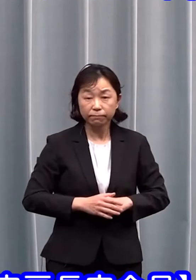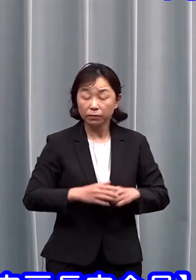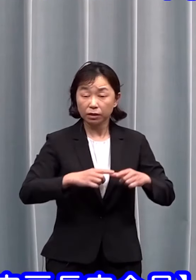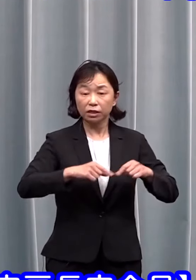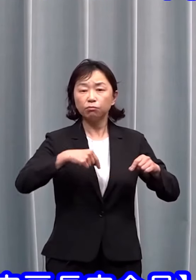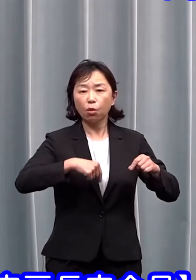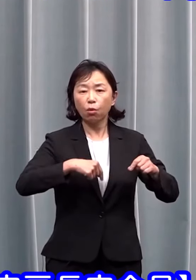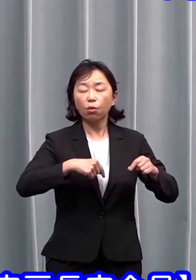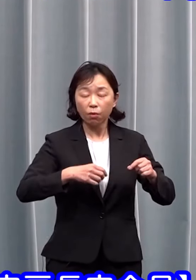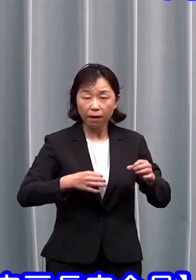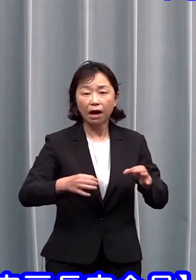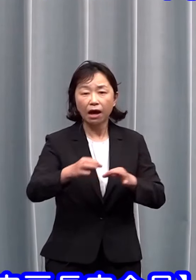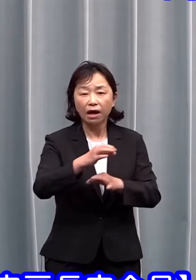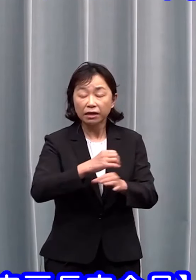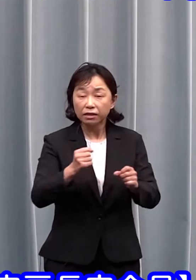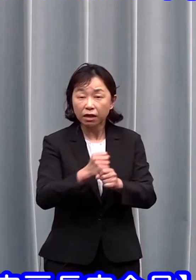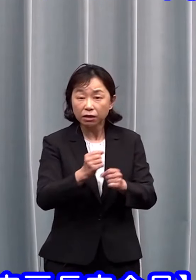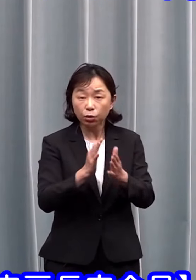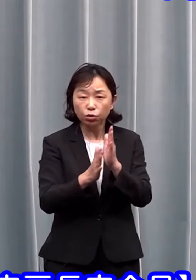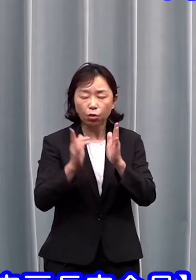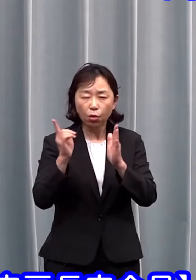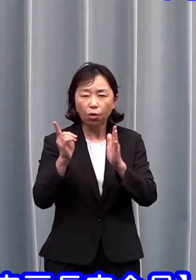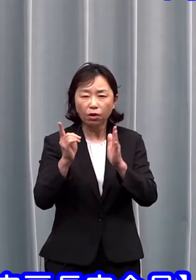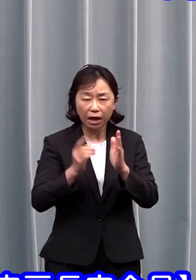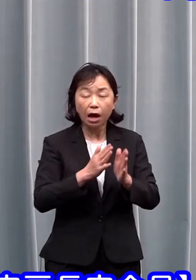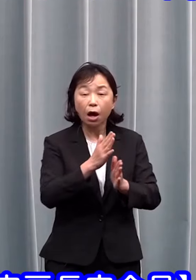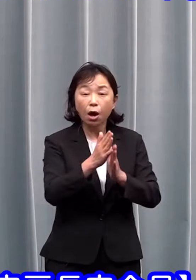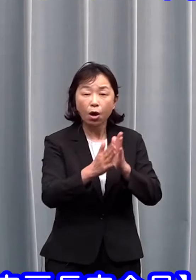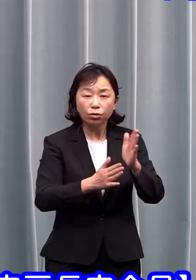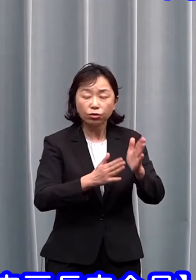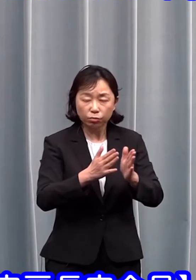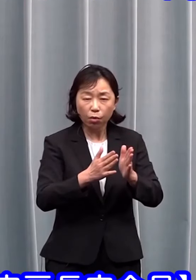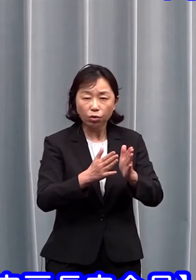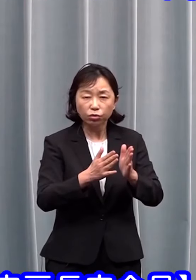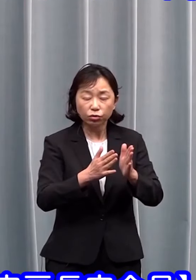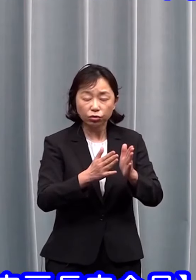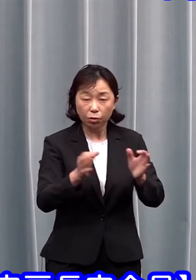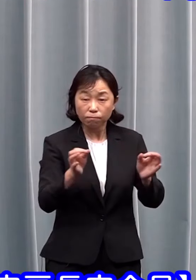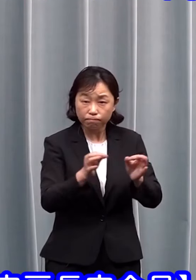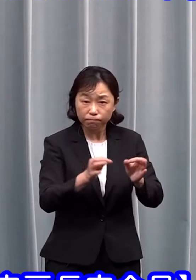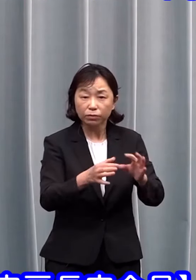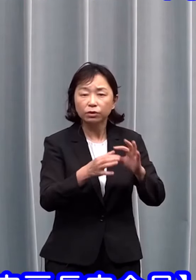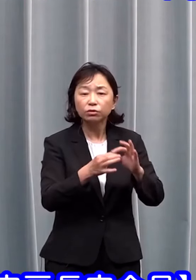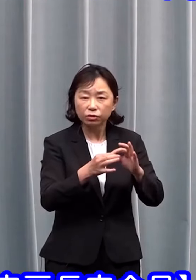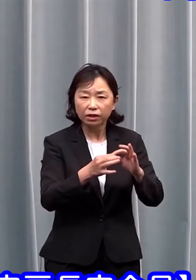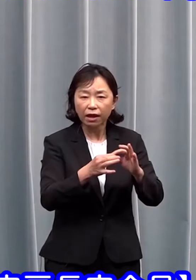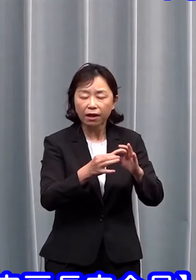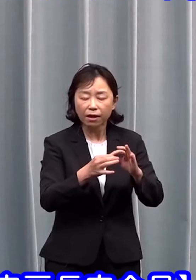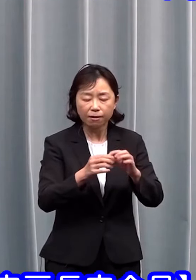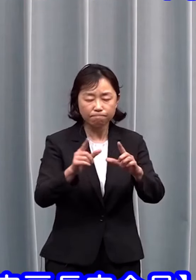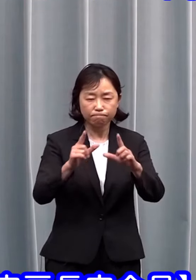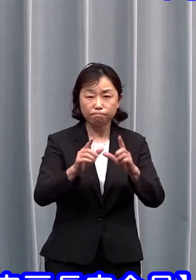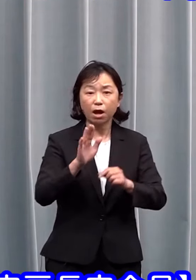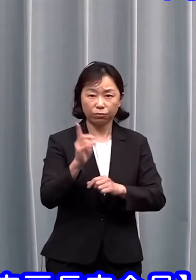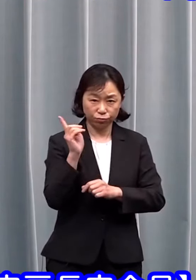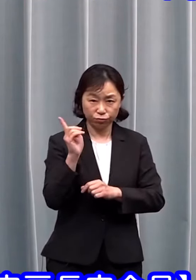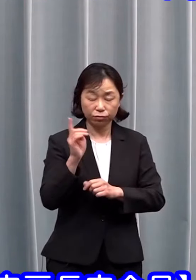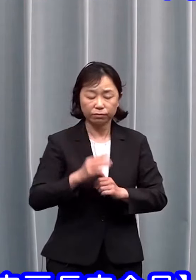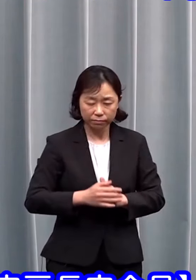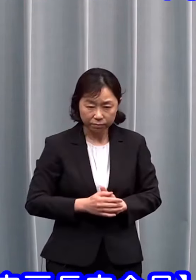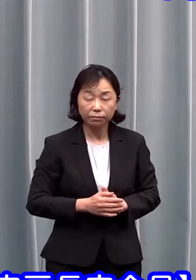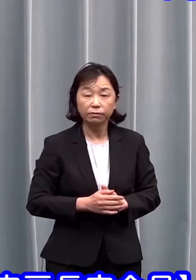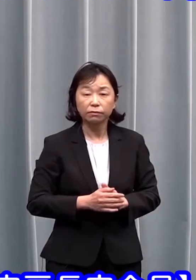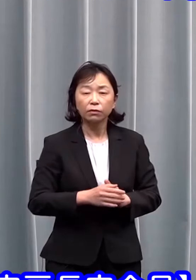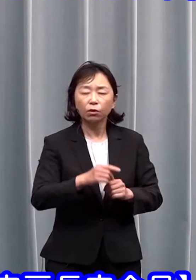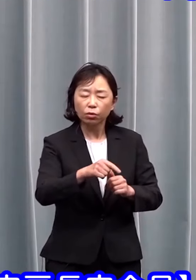経産省は2021年にスポーツクラブ産業についての提言の中で、まあ、スポーツ賭博、まあ、これ一部 の税収